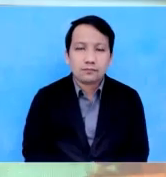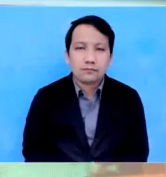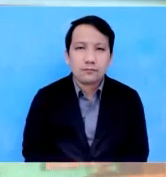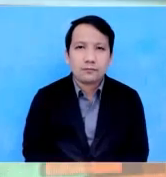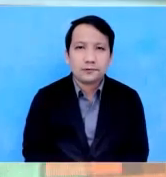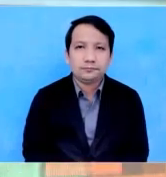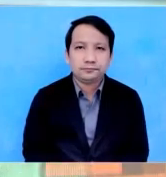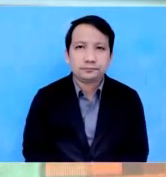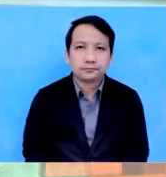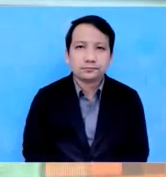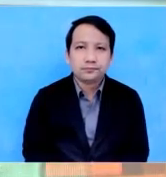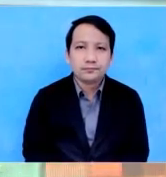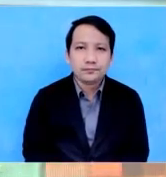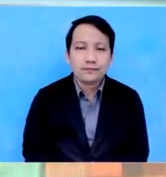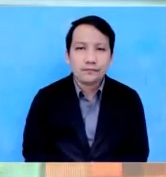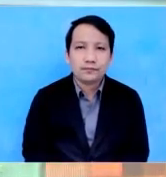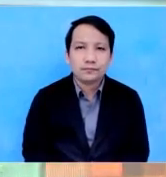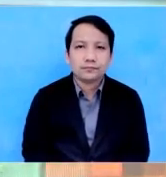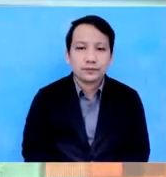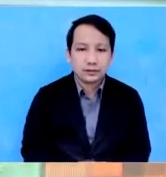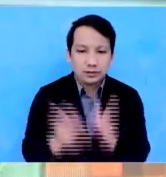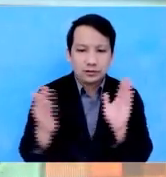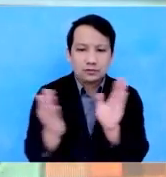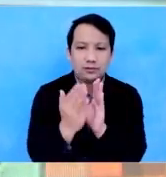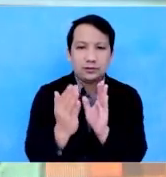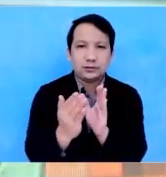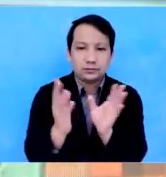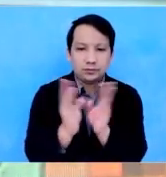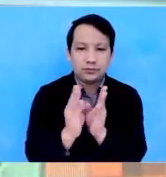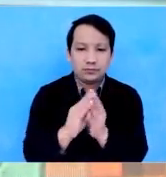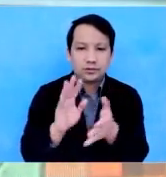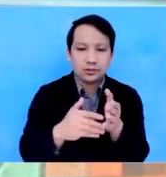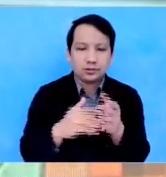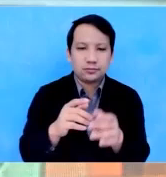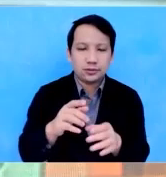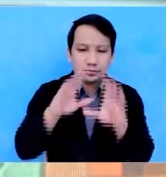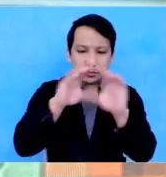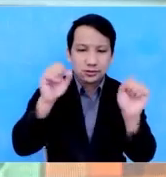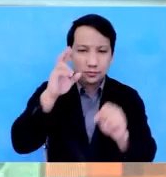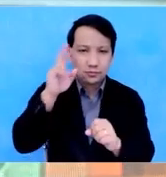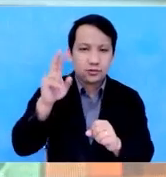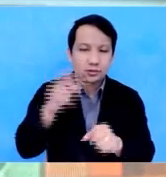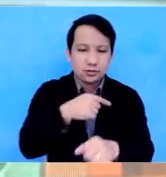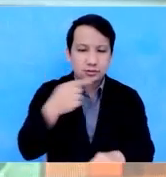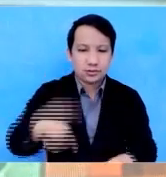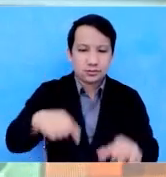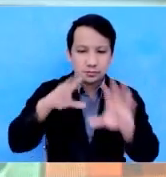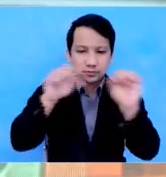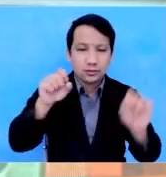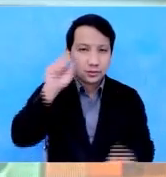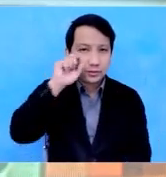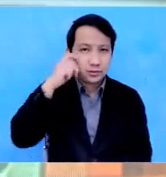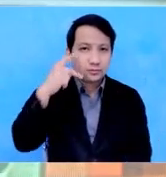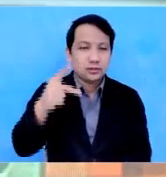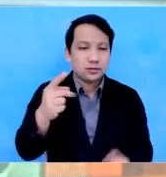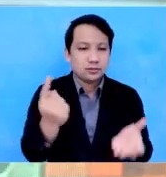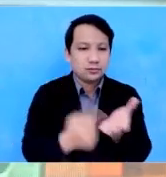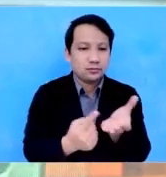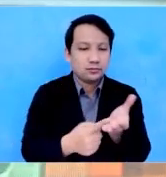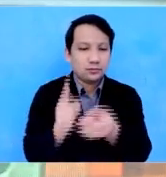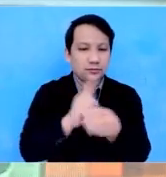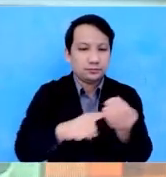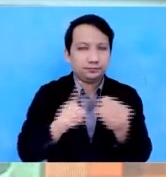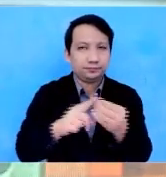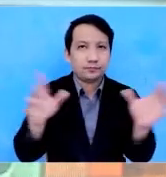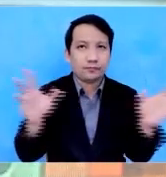Nagharap na sa bilateral meeting sina Pangulong Bongbong Marcos at Chinese President Xi Jinping. Kabilang sa napag-usapan ng dalawang leader ang pagbuo